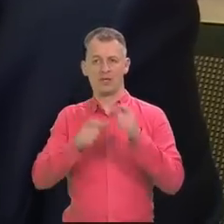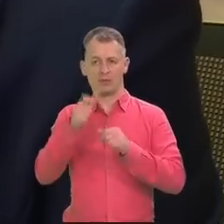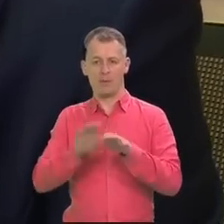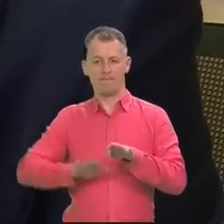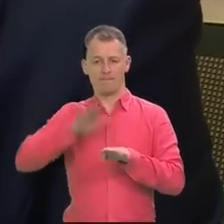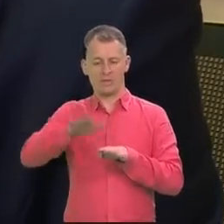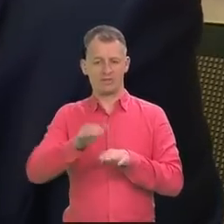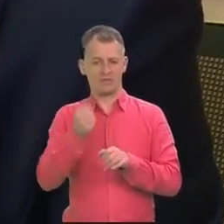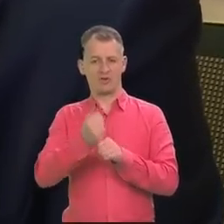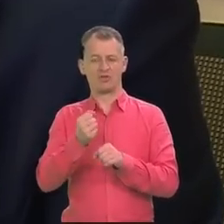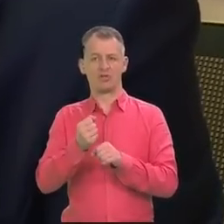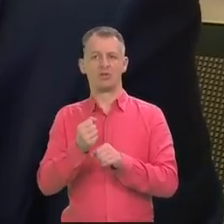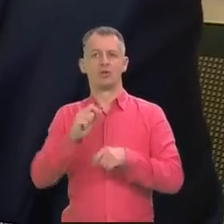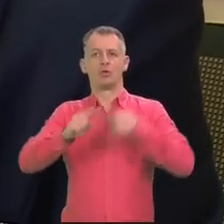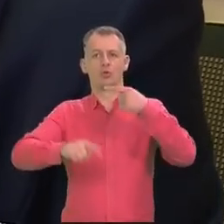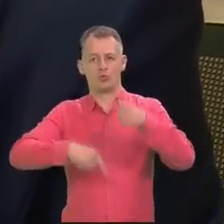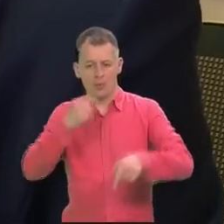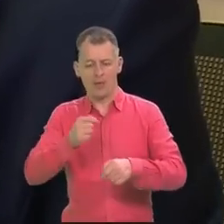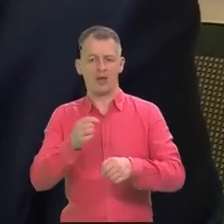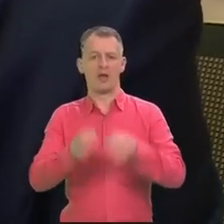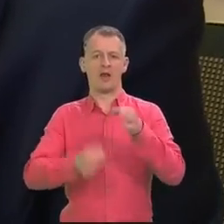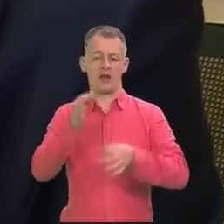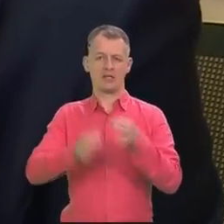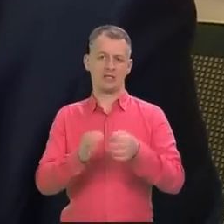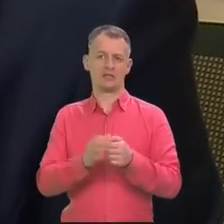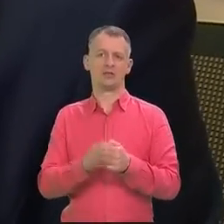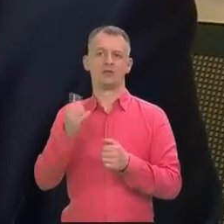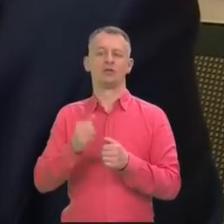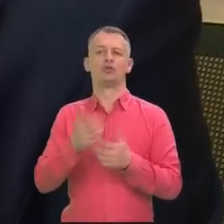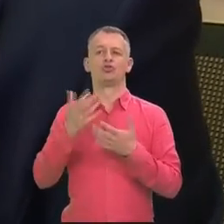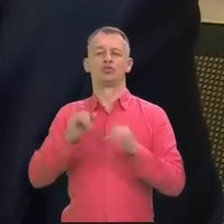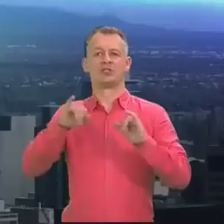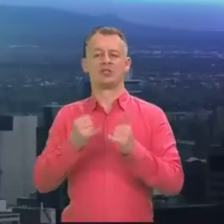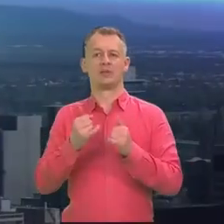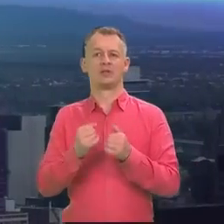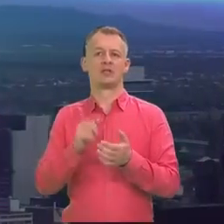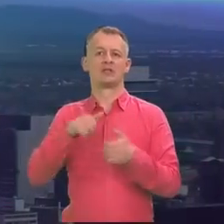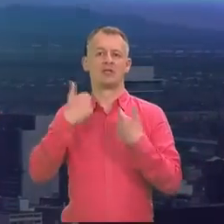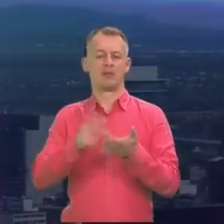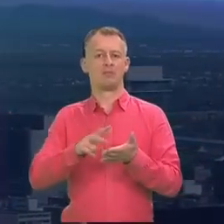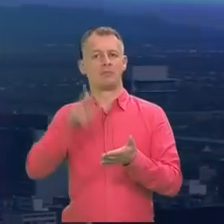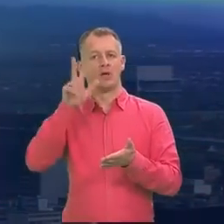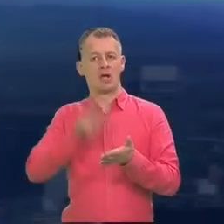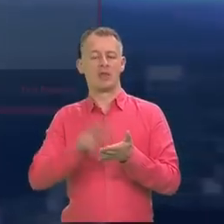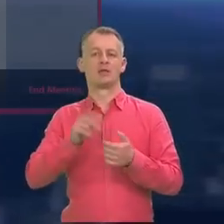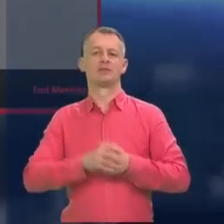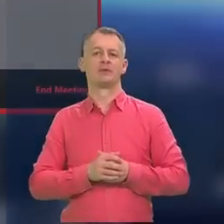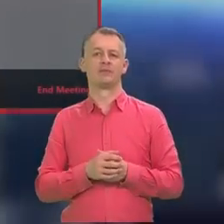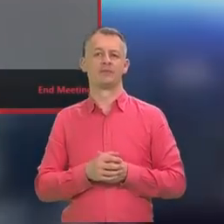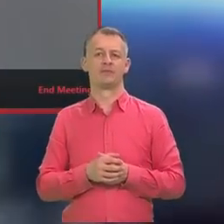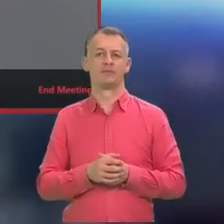anterior expertizării. Da? Este un pas prin care prioritizăm ce anume urmează să expertizăm. Putem să evaluăm, dacă vreți, în